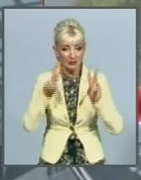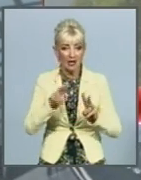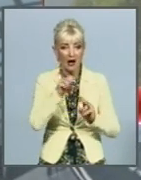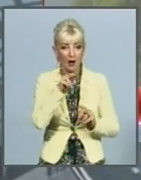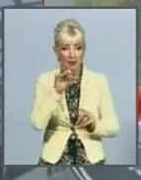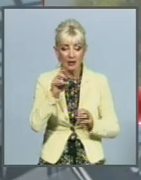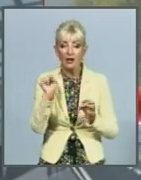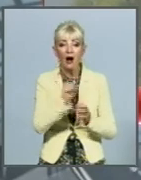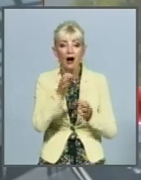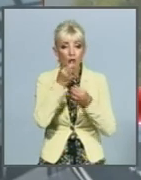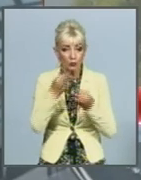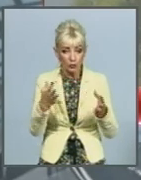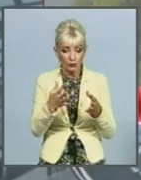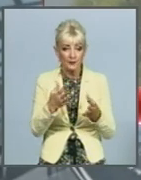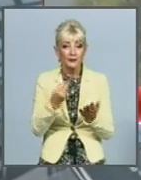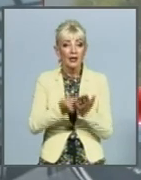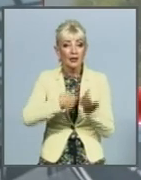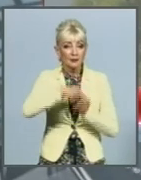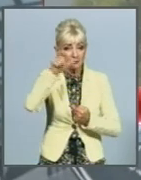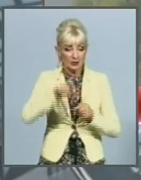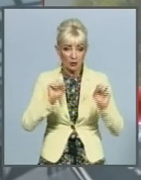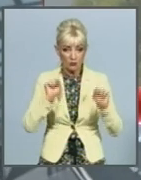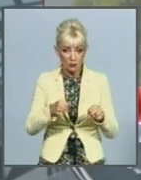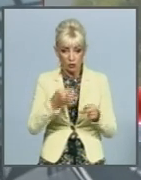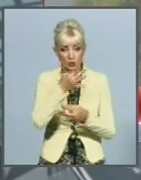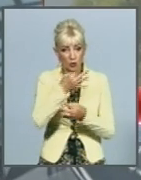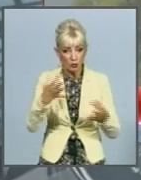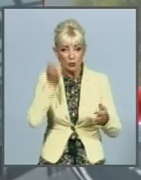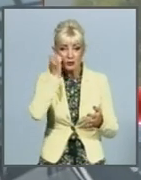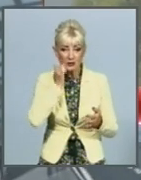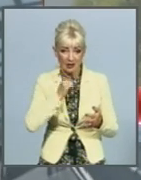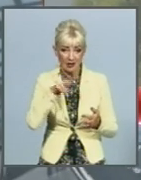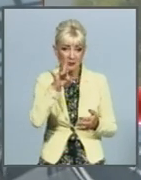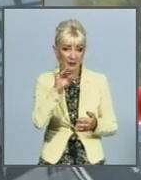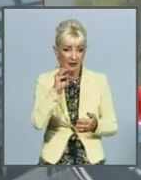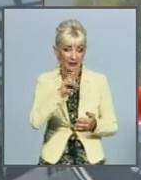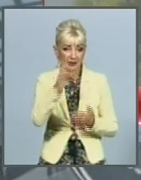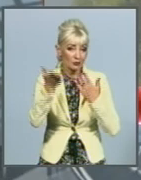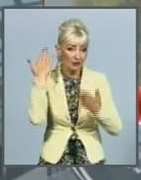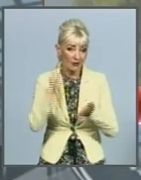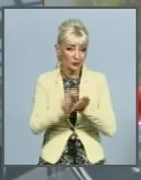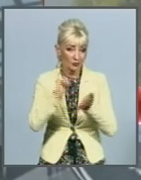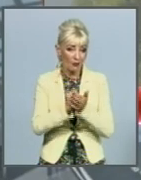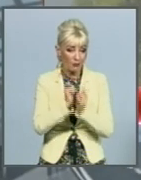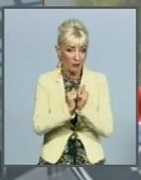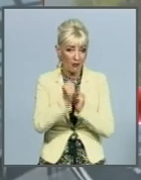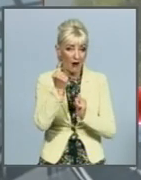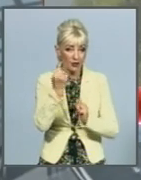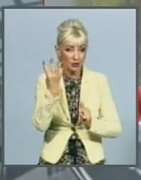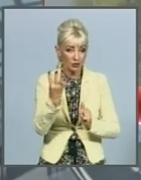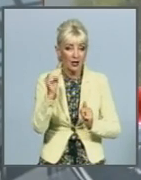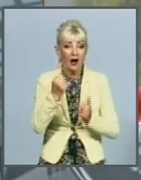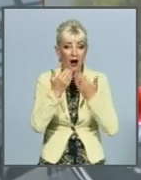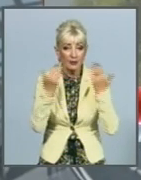а будь-який. Тобто підприємець зможе дістати будь-який старий принтер, який раніше друкував папір А4, а